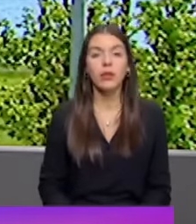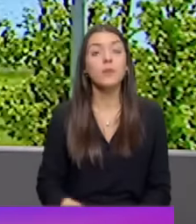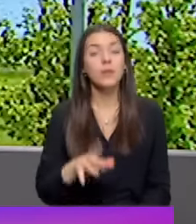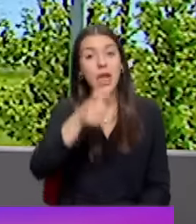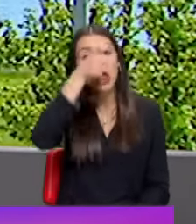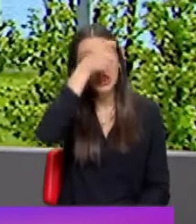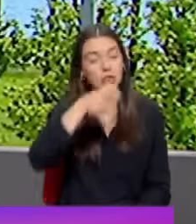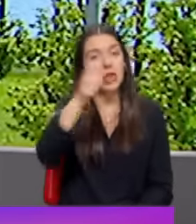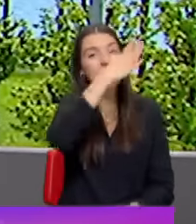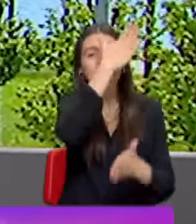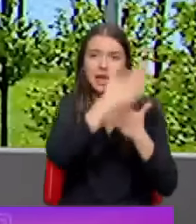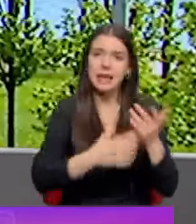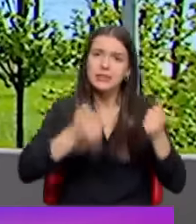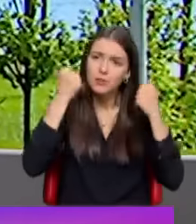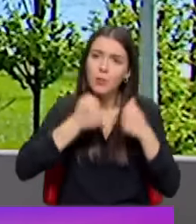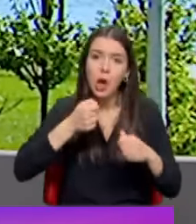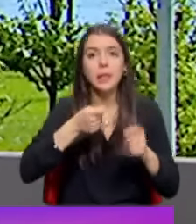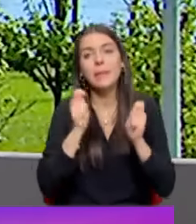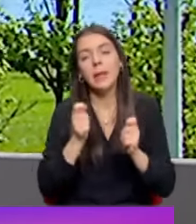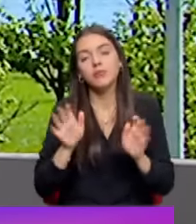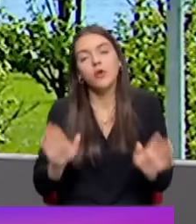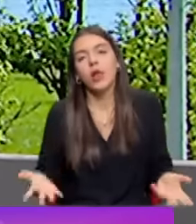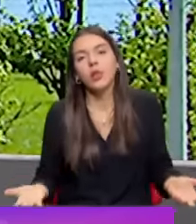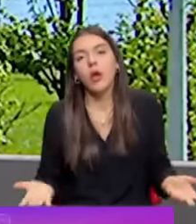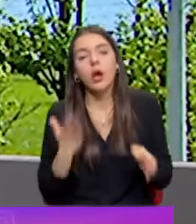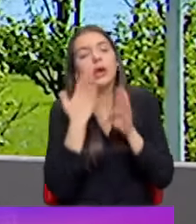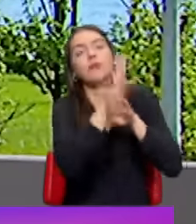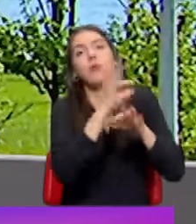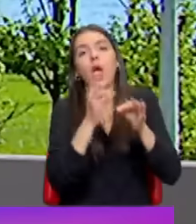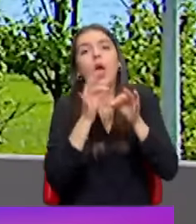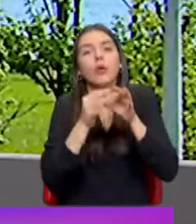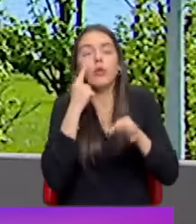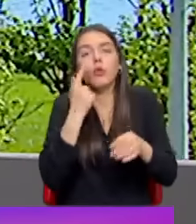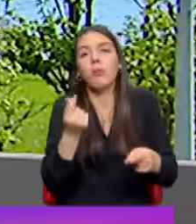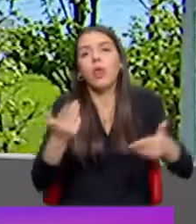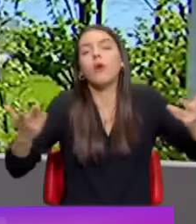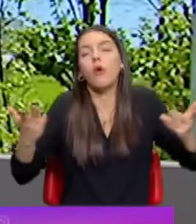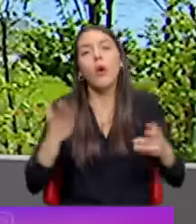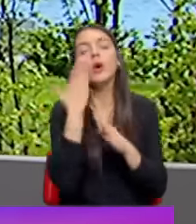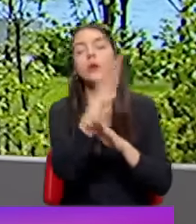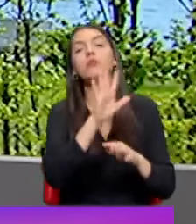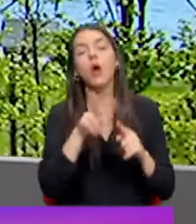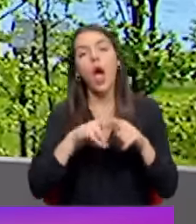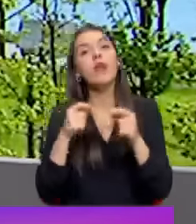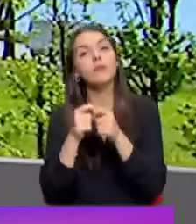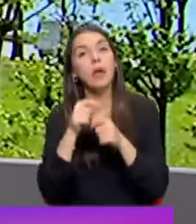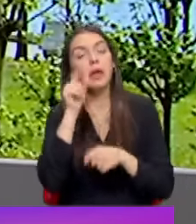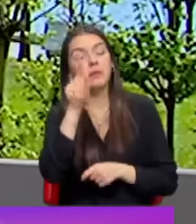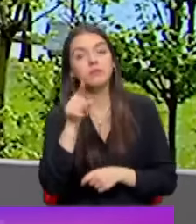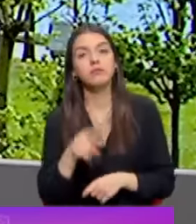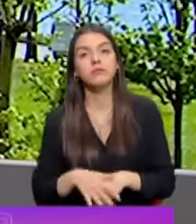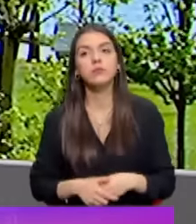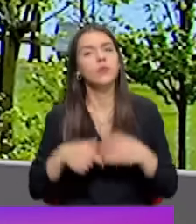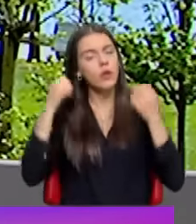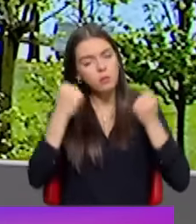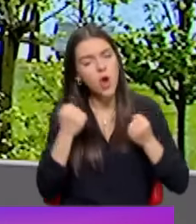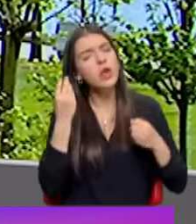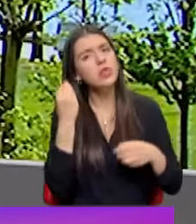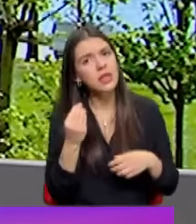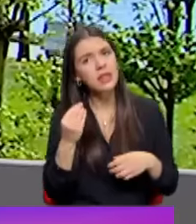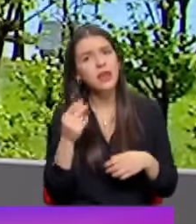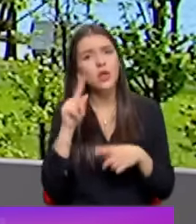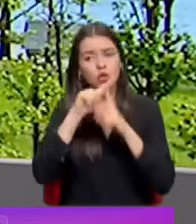Ülkenin yarısı boykot ediyor zaten mecburiyetten, gidemiyorlar ekonomik durumları olmadığı için demiş Arif Bey. Boykot iyidir,